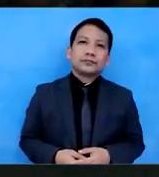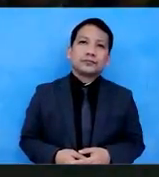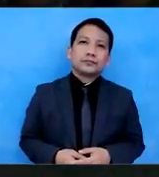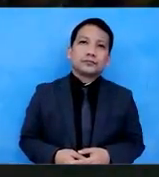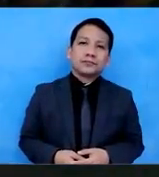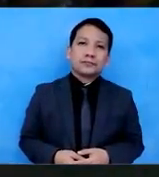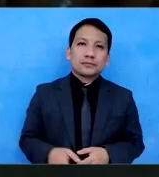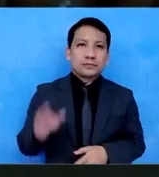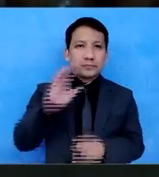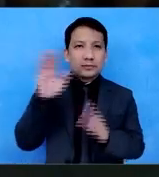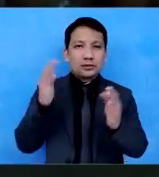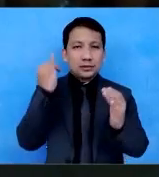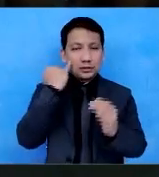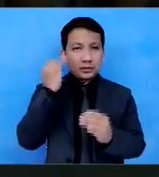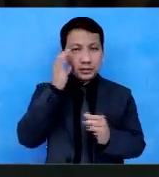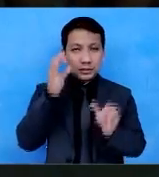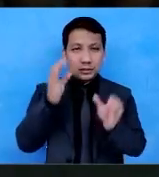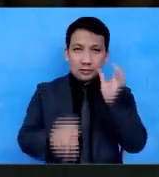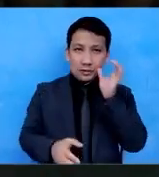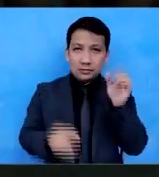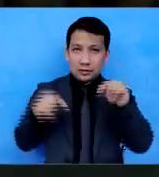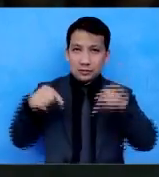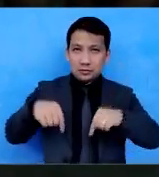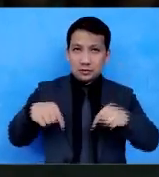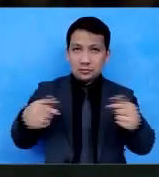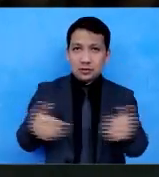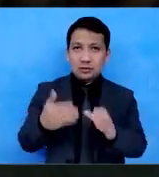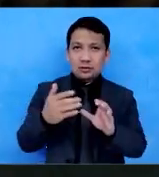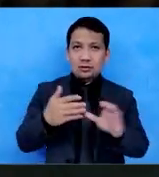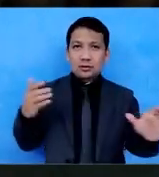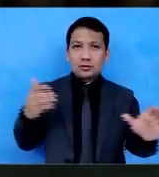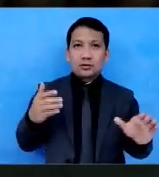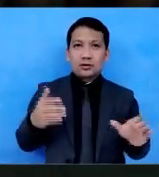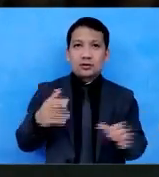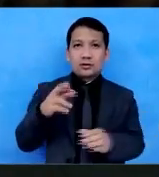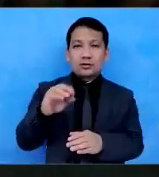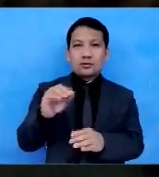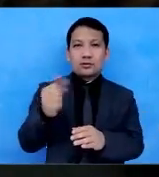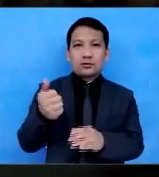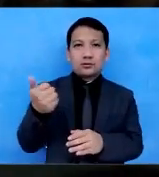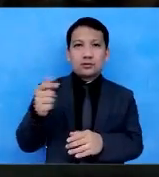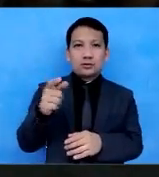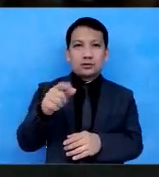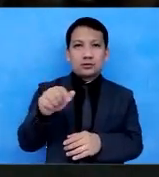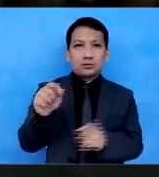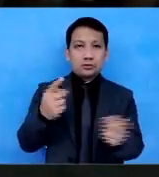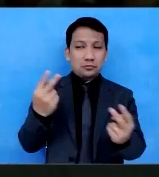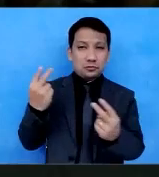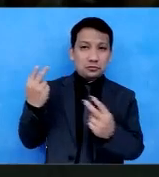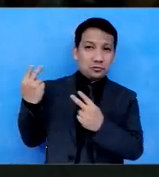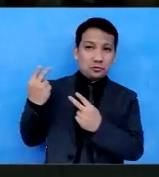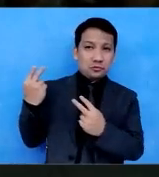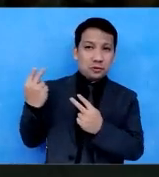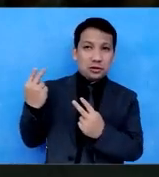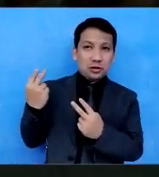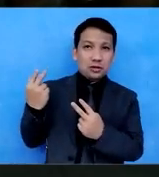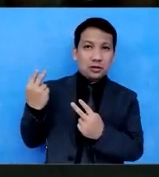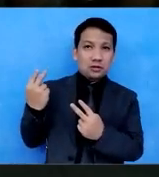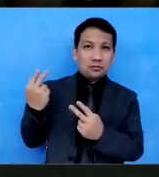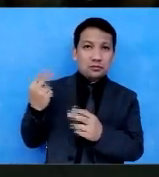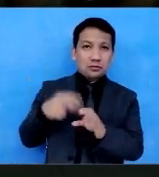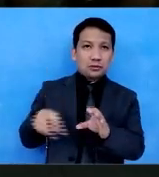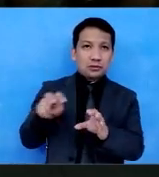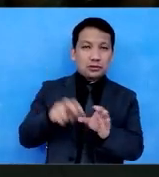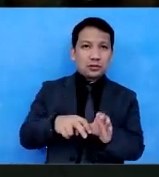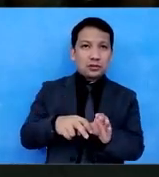Yes, Julius, Cheryl, nandito nga tayo ngayon sa kahabaan ng Road 10 sa Tondo. Nakikita nyo sa likuran ko, eto yung sinakyan namin sa